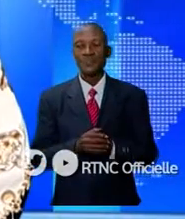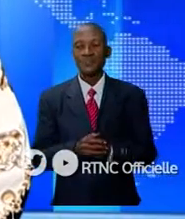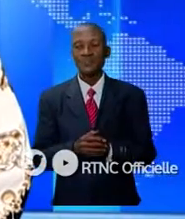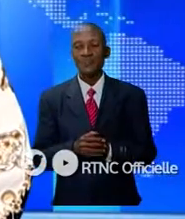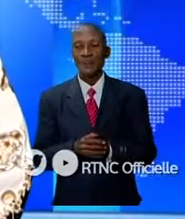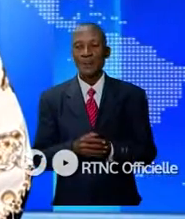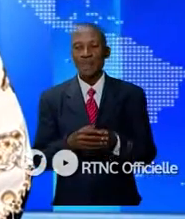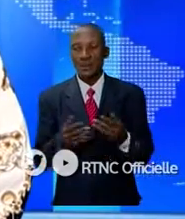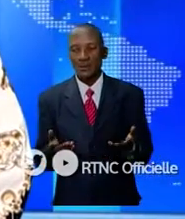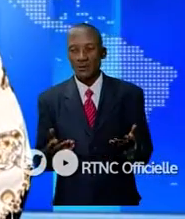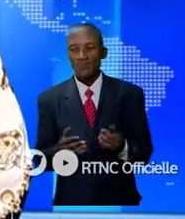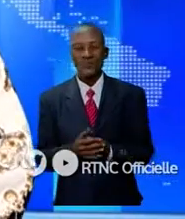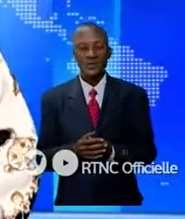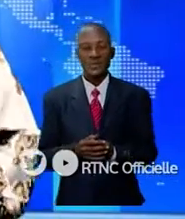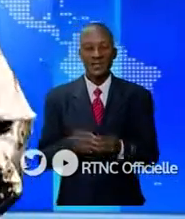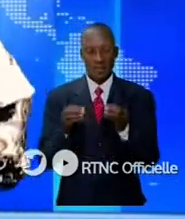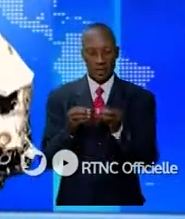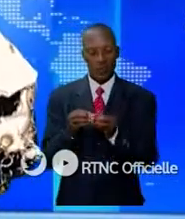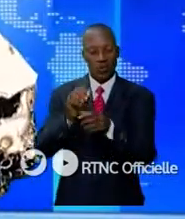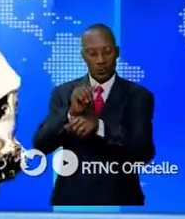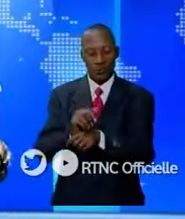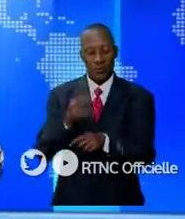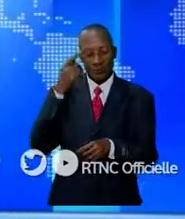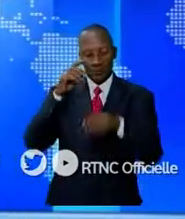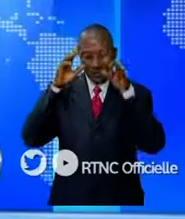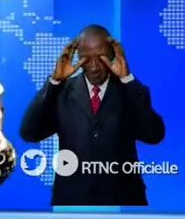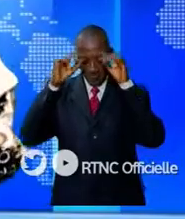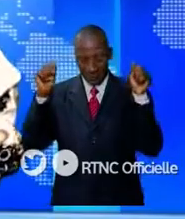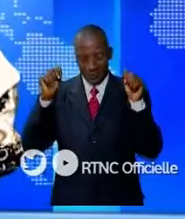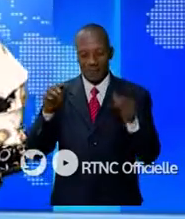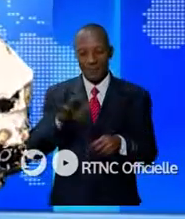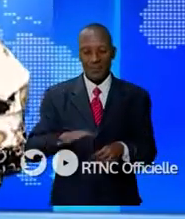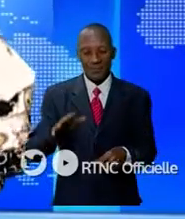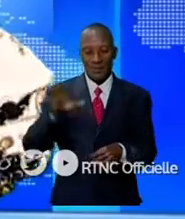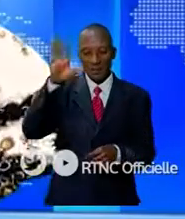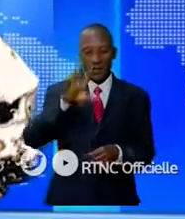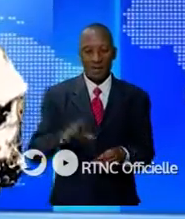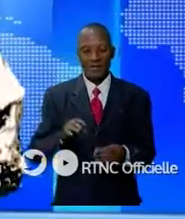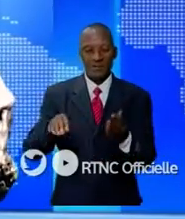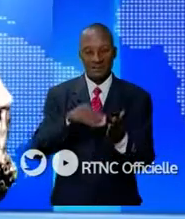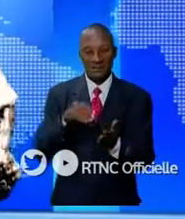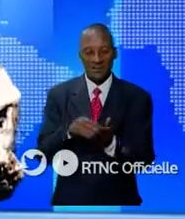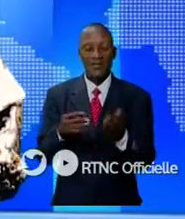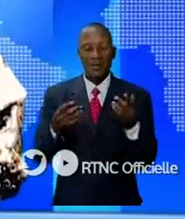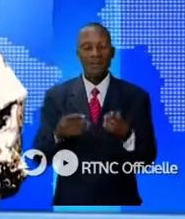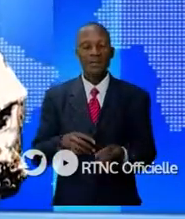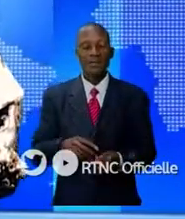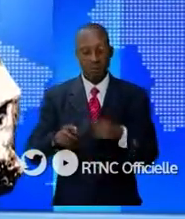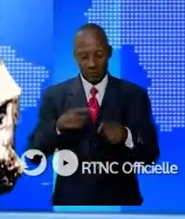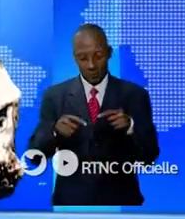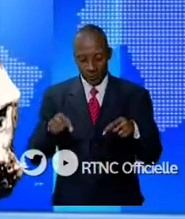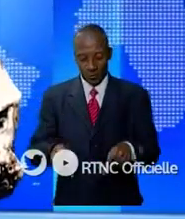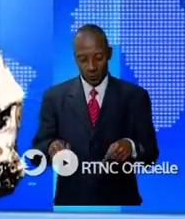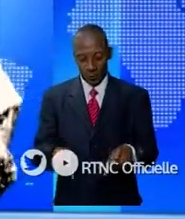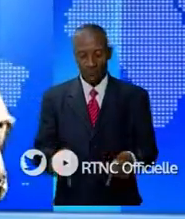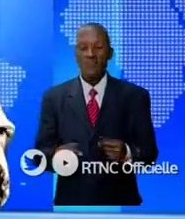session ordinaire du sommet du chef de l'État et du gouvernement de la communauté économique des États de l'Afrique centrale, CAC, s'est tenue aujourd'hui. Le